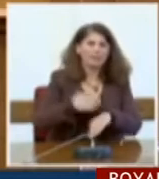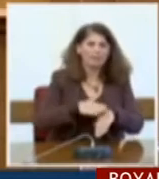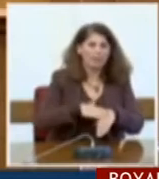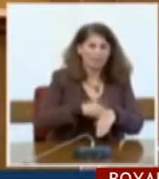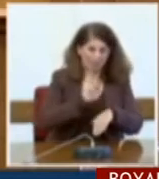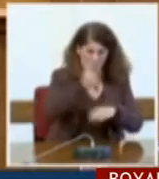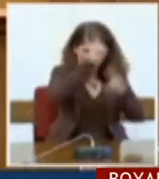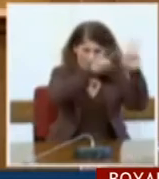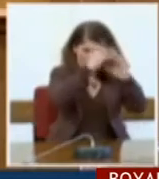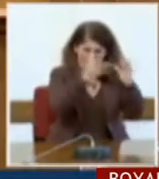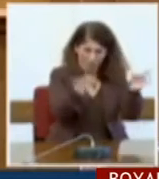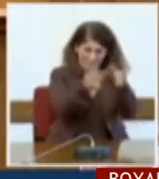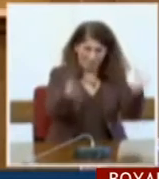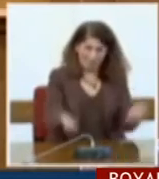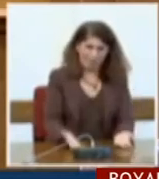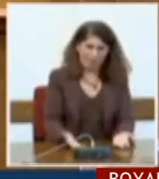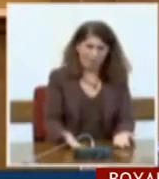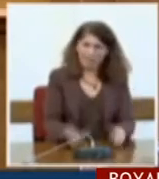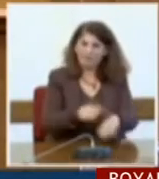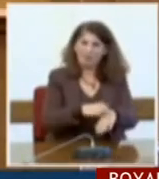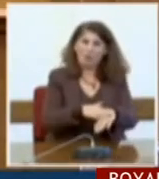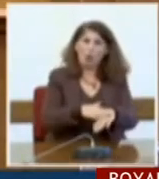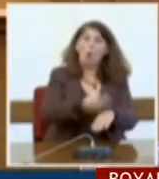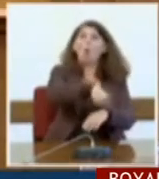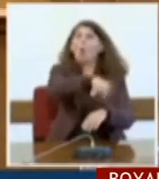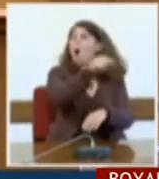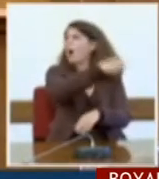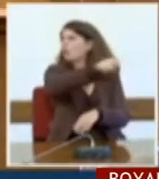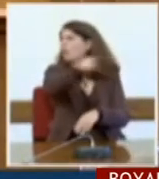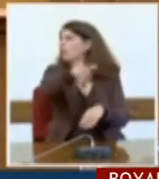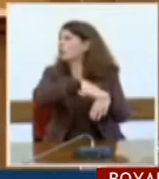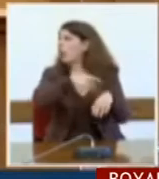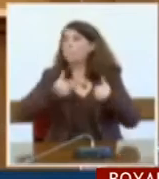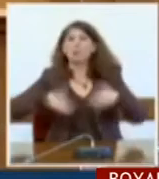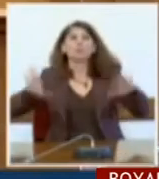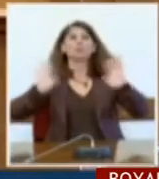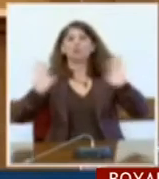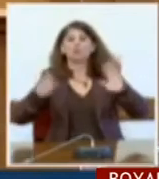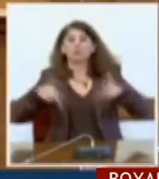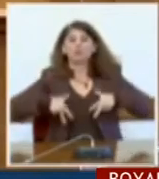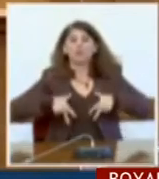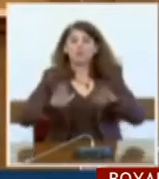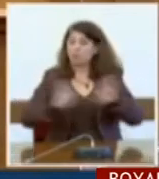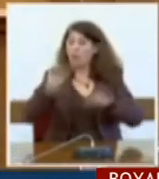Να φταίει η συγκυρία. Να φταίνε όλοι οι άλλοι εκτός από αυτούς που μας κυβερνάνε.